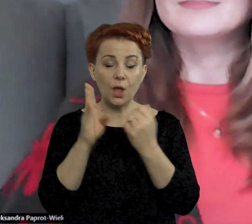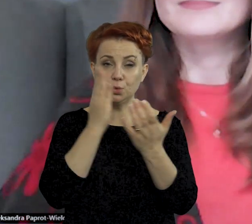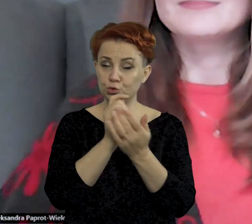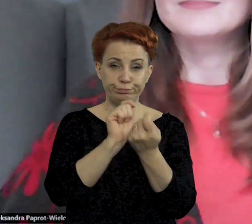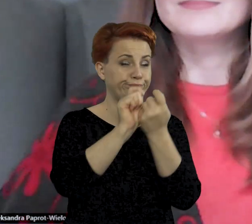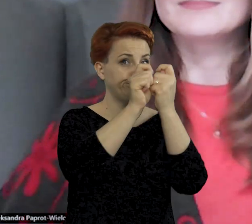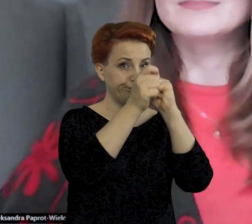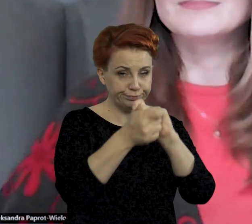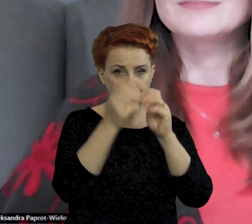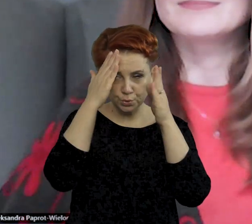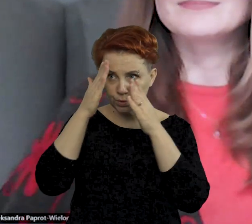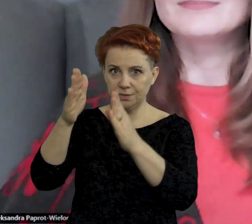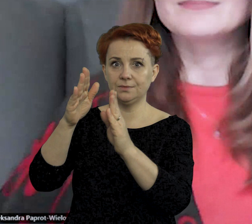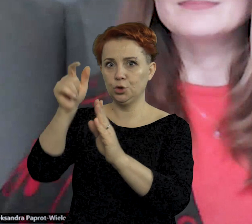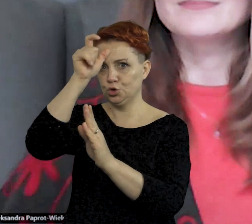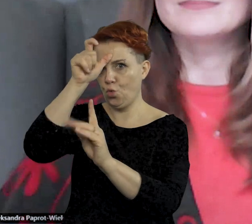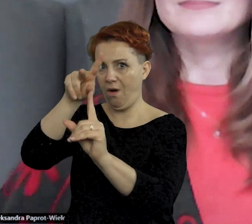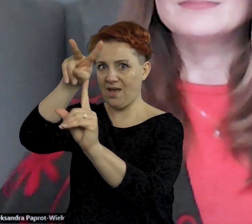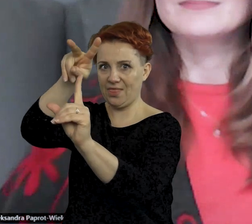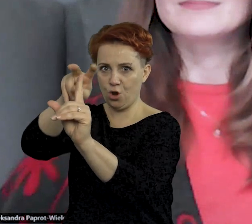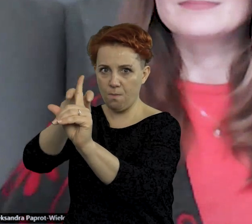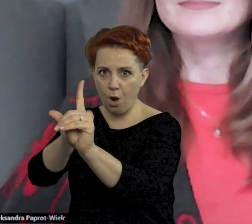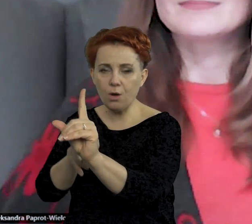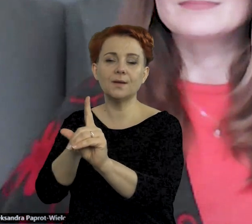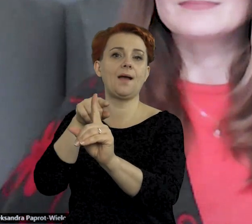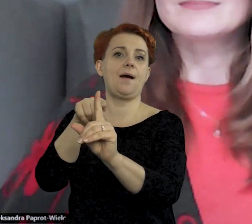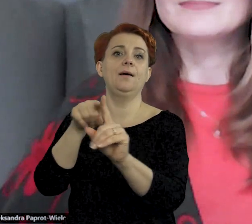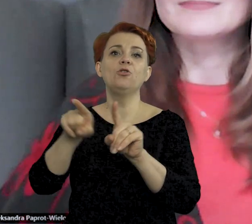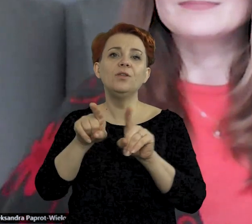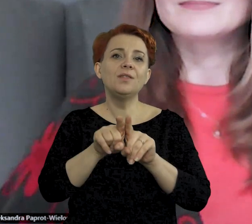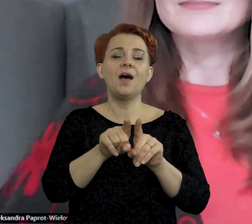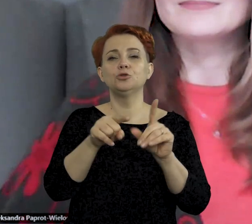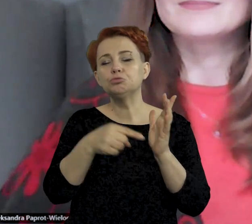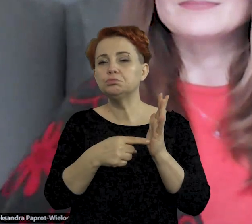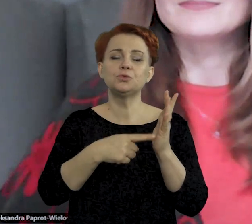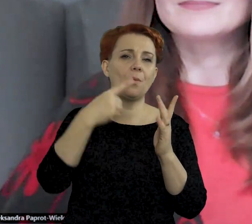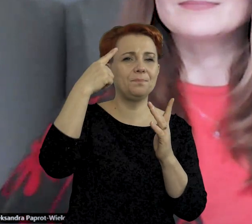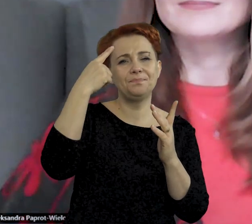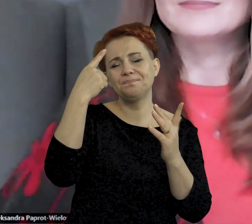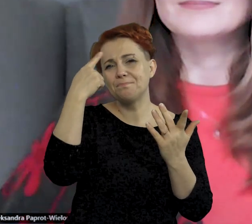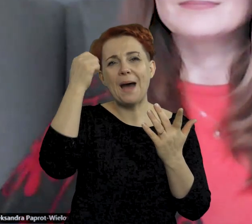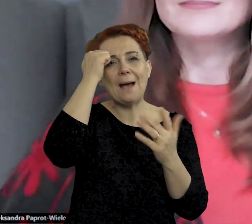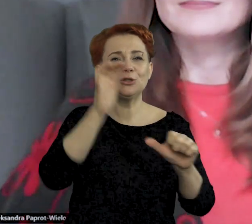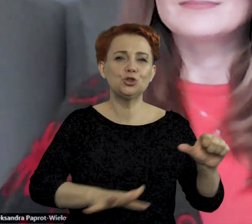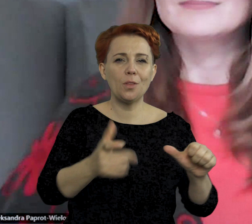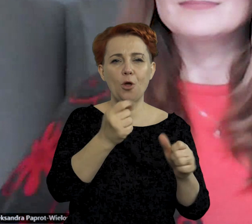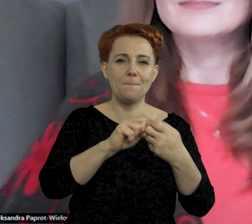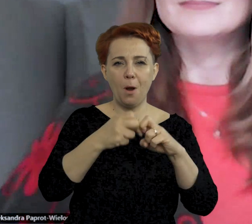przeorientowanie dyscypliny w stronę antropologii i też pewne zawirowania związane z pamięcią środowiskową. I w tym